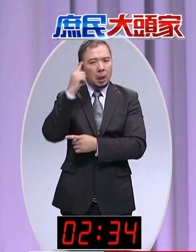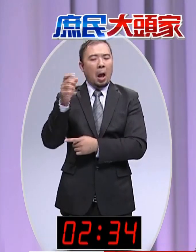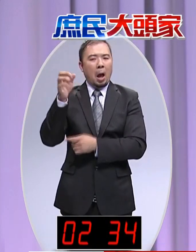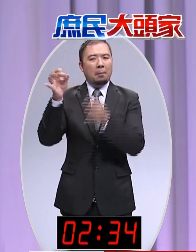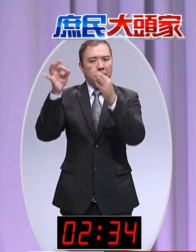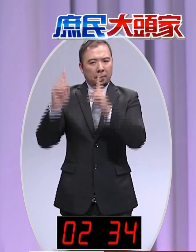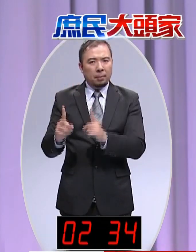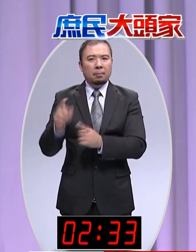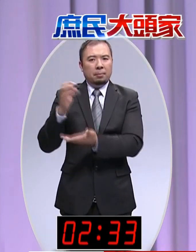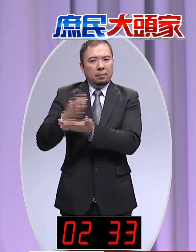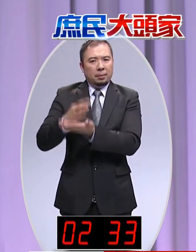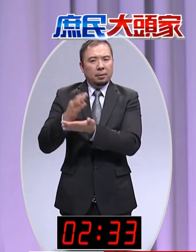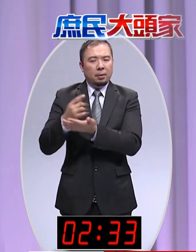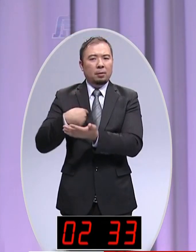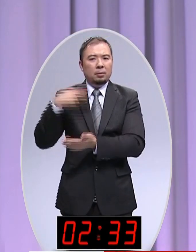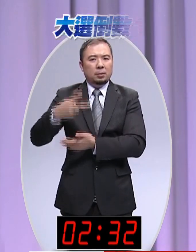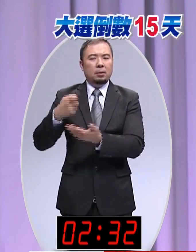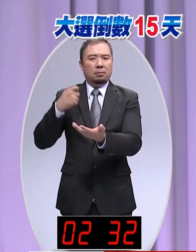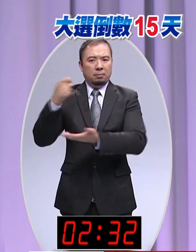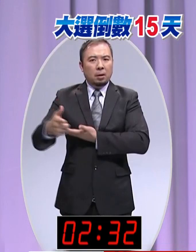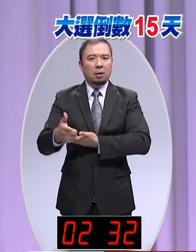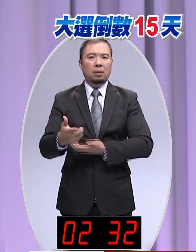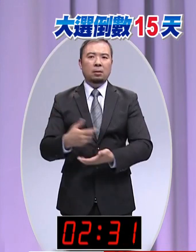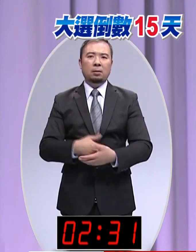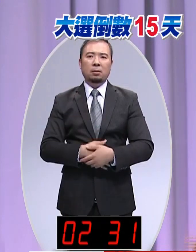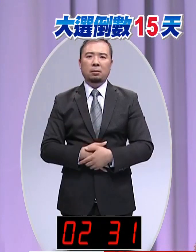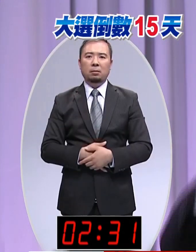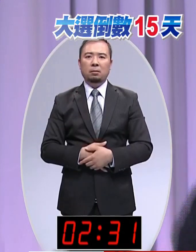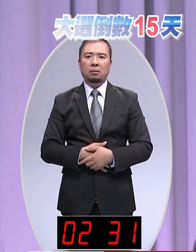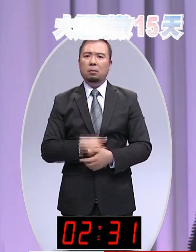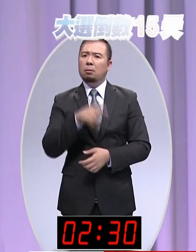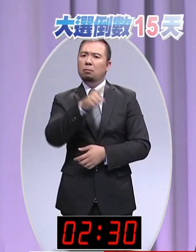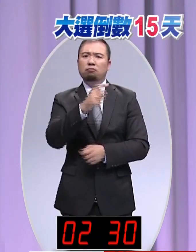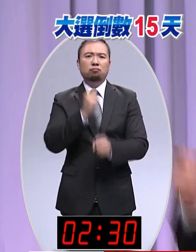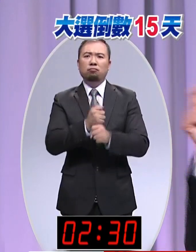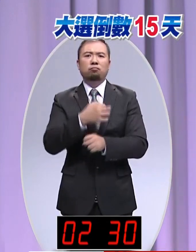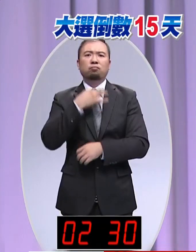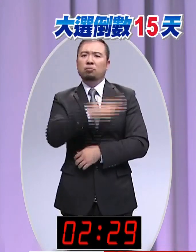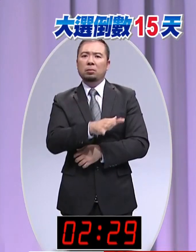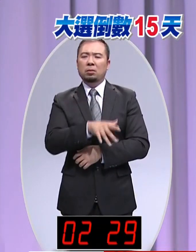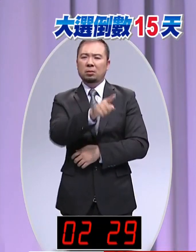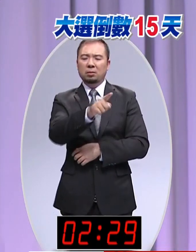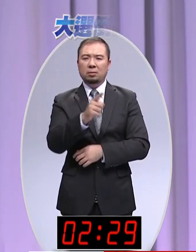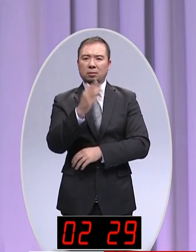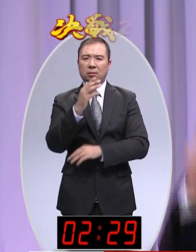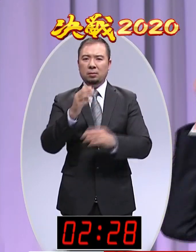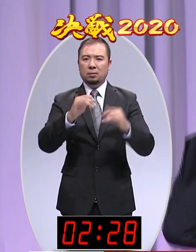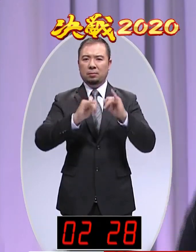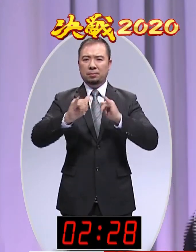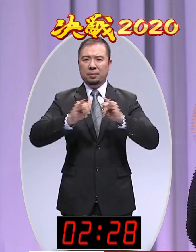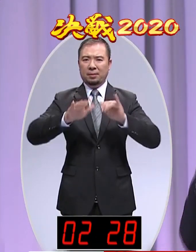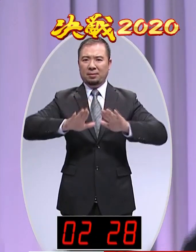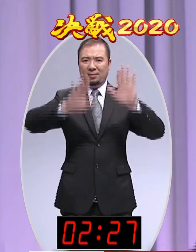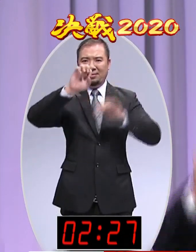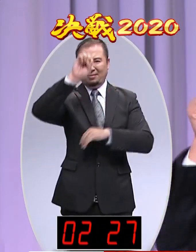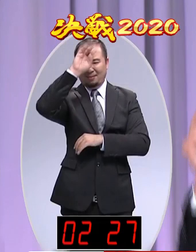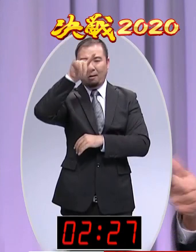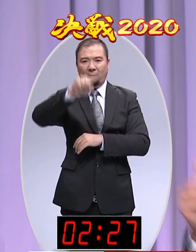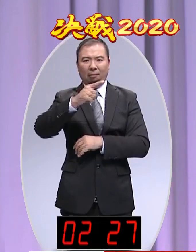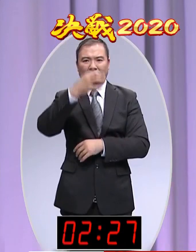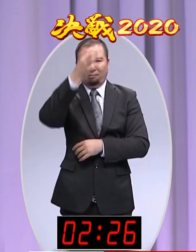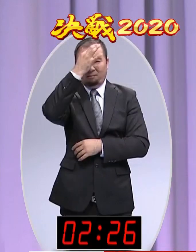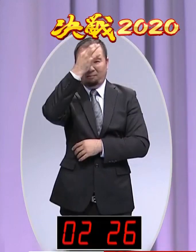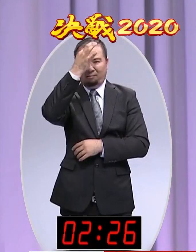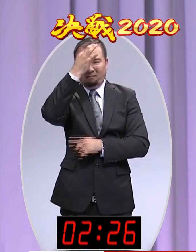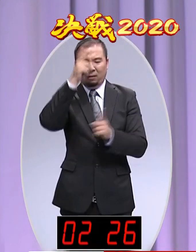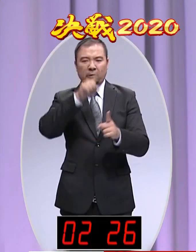顾我们人民的健康？不，你民进党政府里面贪官太多，这是一个大肥肉，就是要